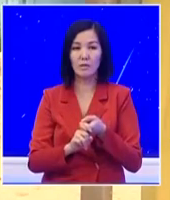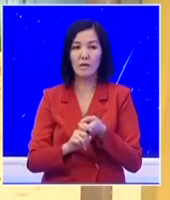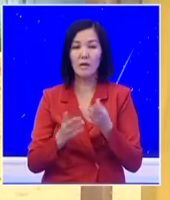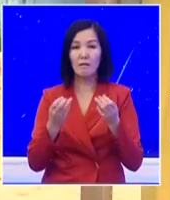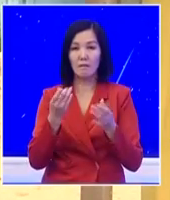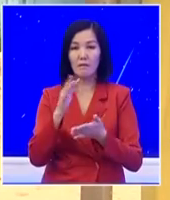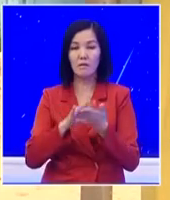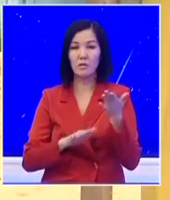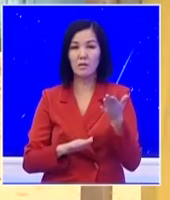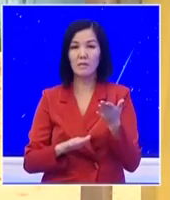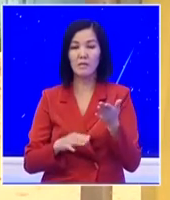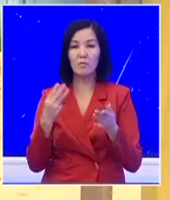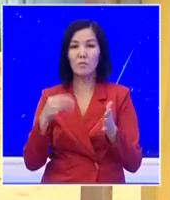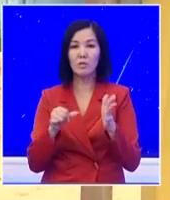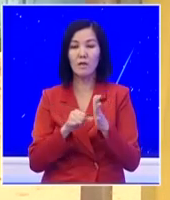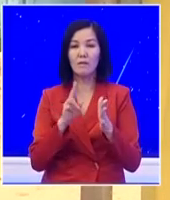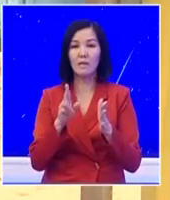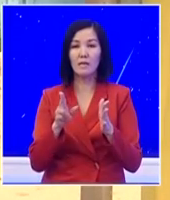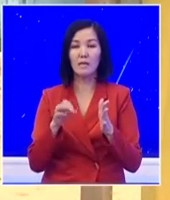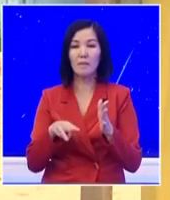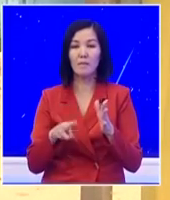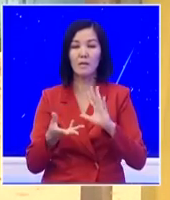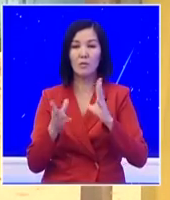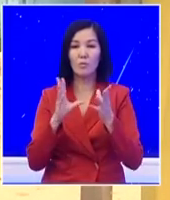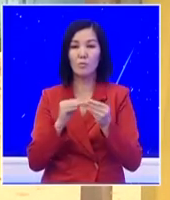жүргізіліп жатыр. Негізі 36 километр